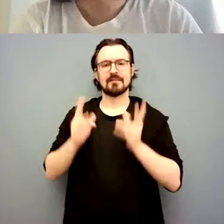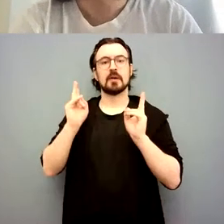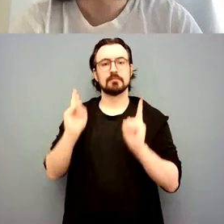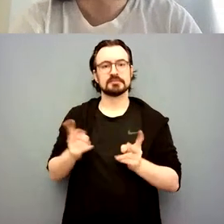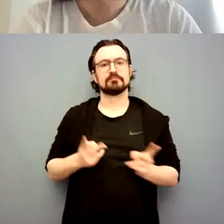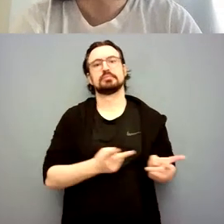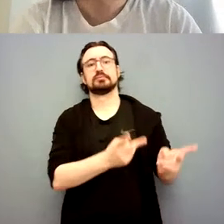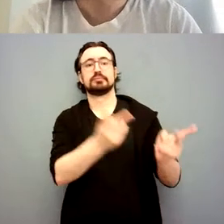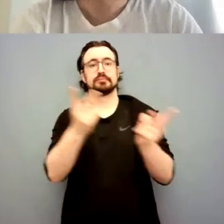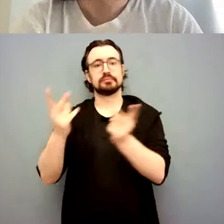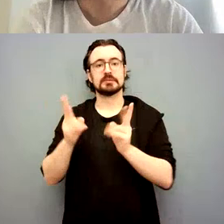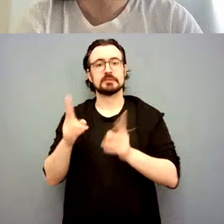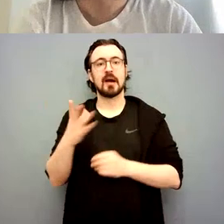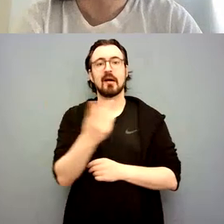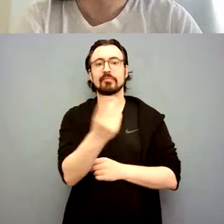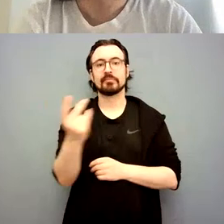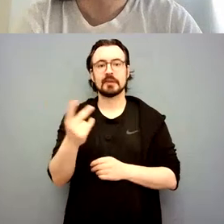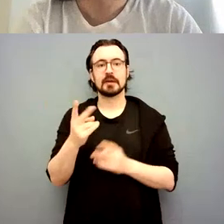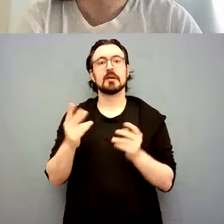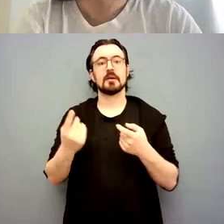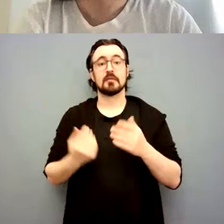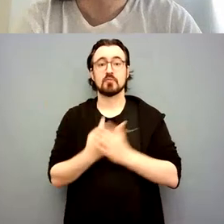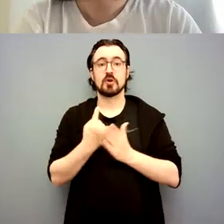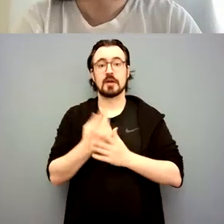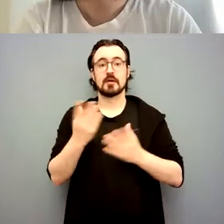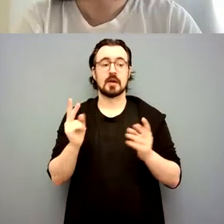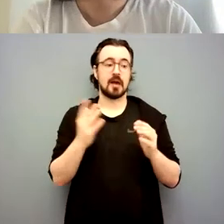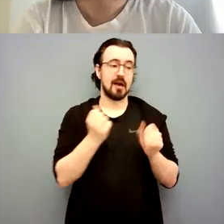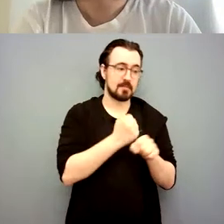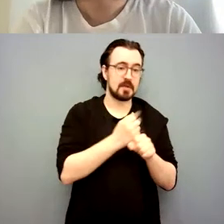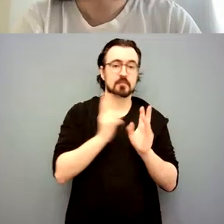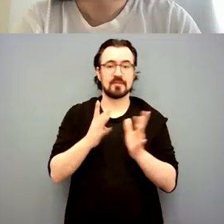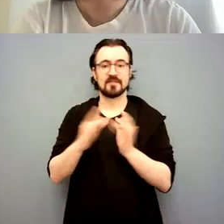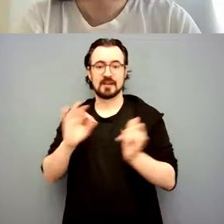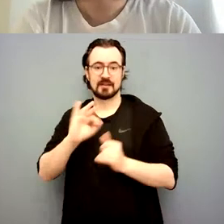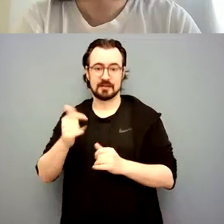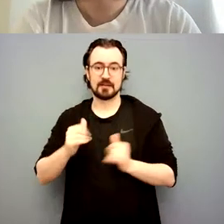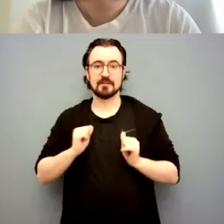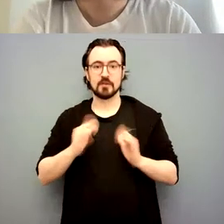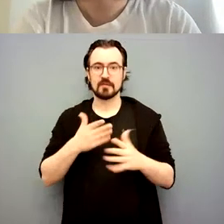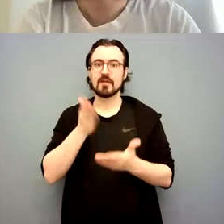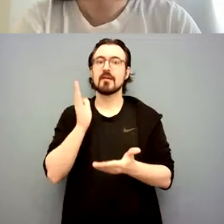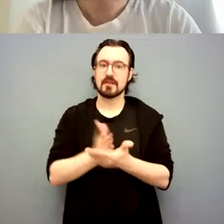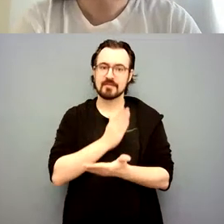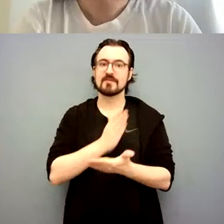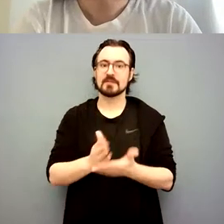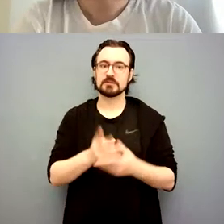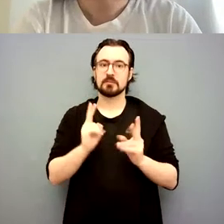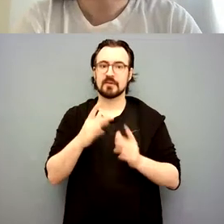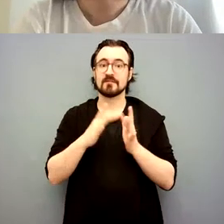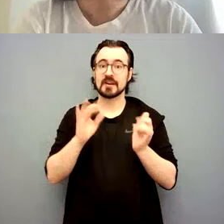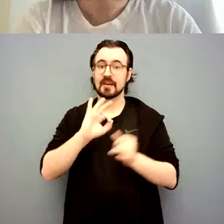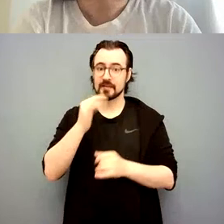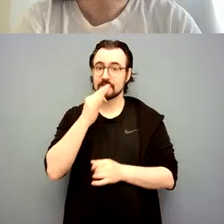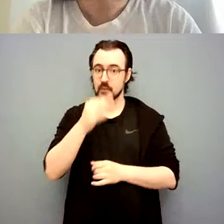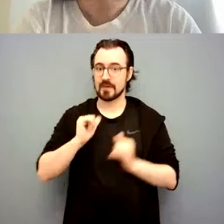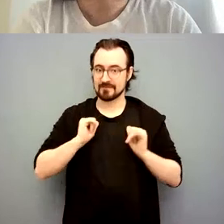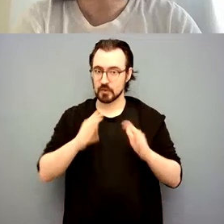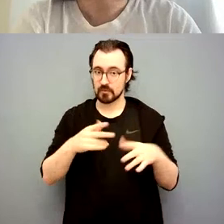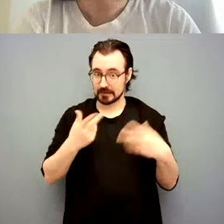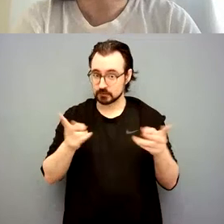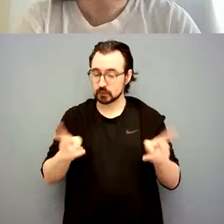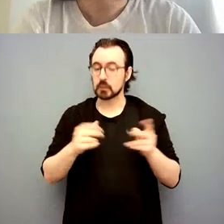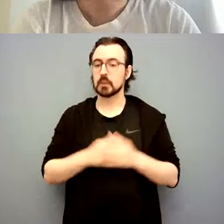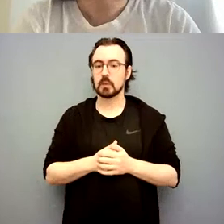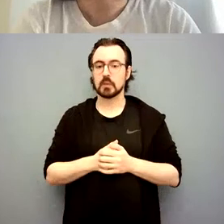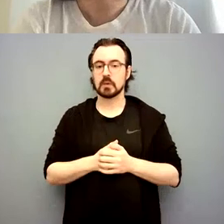andra. Med möjlighet till både arbete och frihet. Ja, det är ju naturligtvis en rättvis- och frihetsfråga naturligtvis. Så är det.